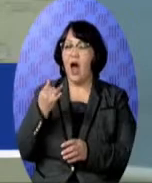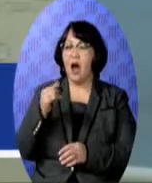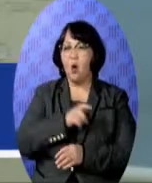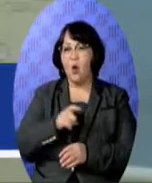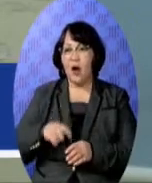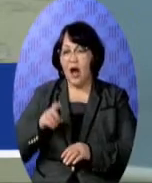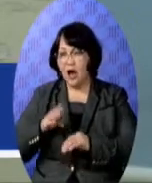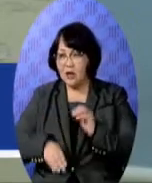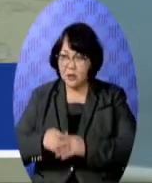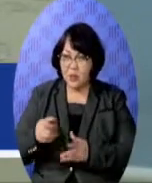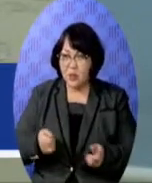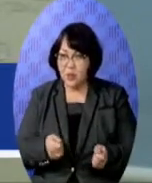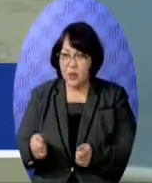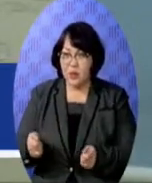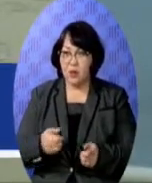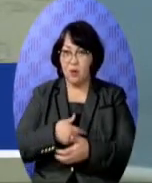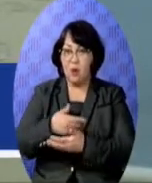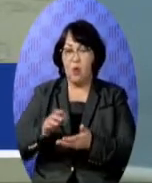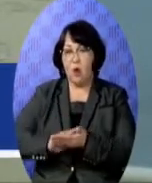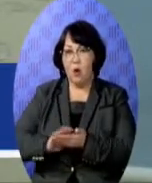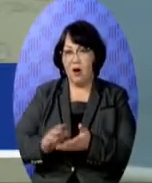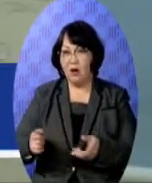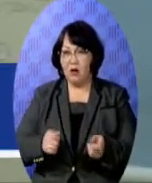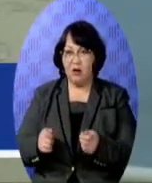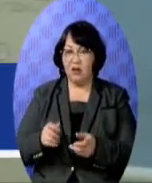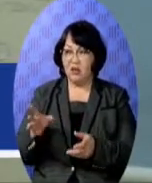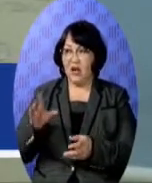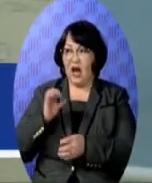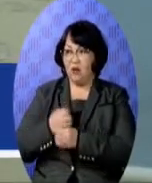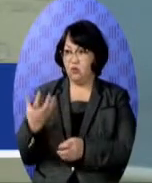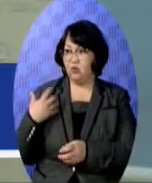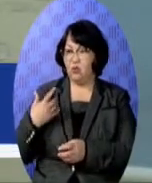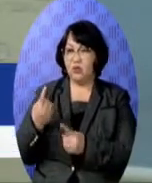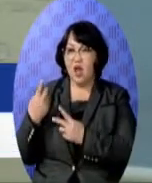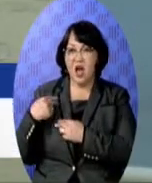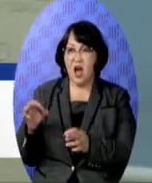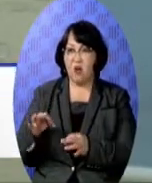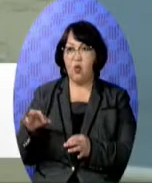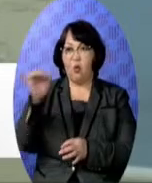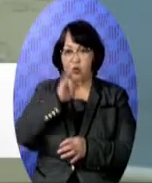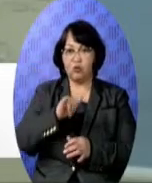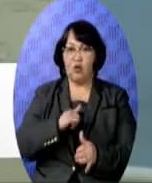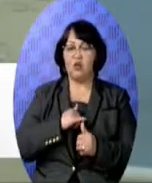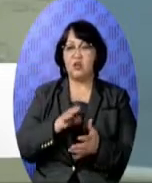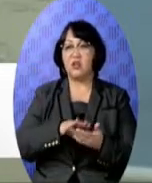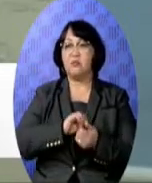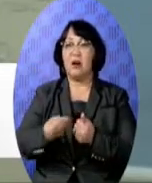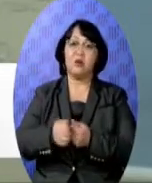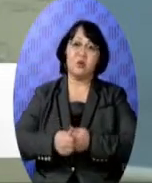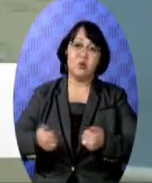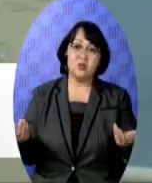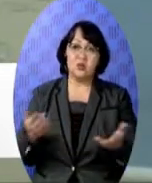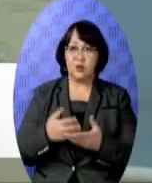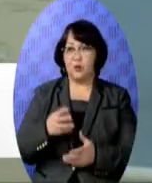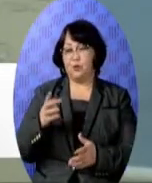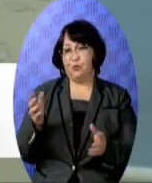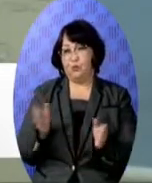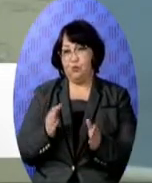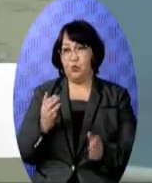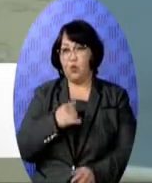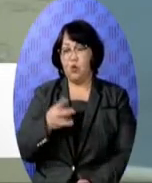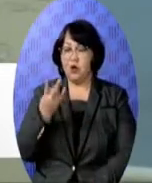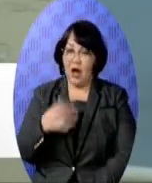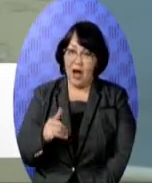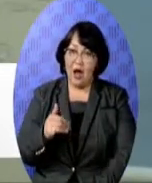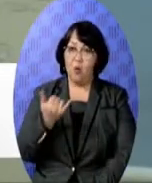энийг бол сар мөгжүүлэх ажлыг хийсэн байгаа. За үүнтэй уялдуулад бол энэ мөнгөн усыг бол уул уурхай, бичил уурхай болон уул уурхайд за ер